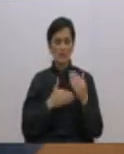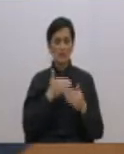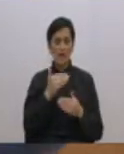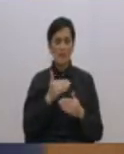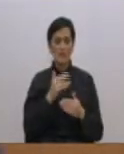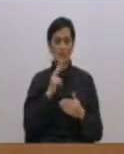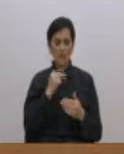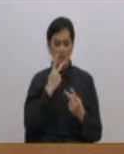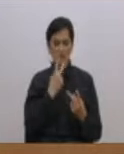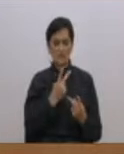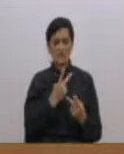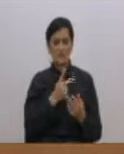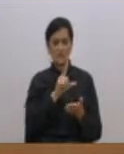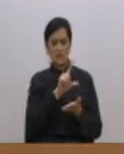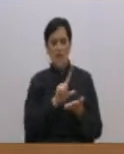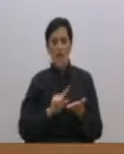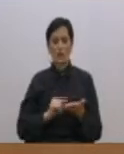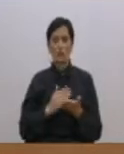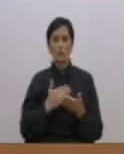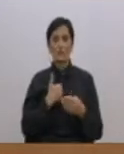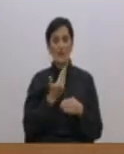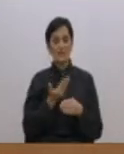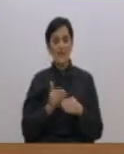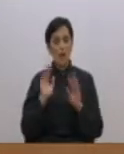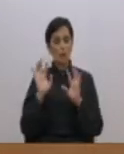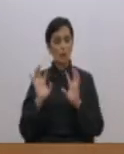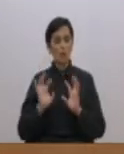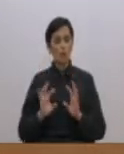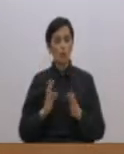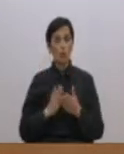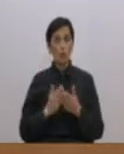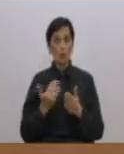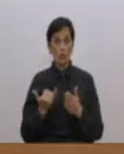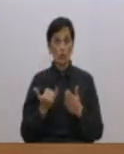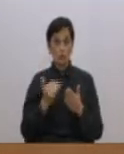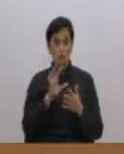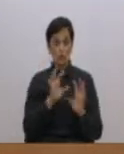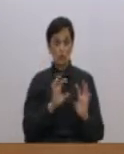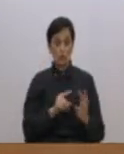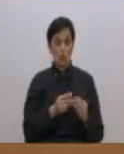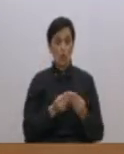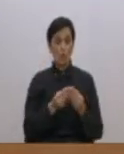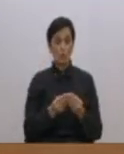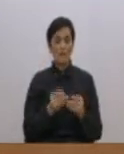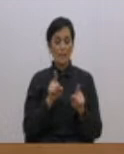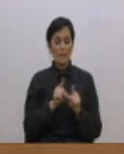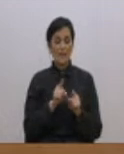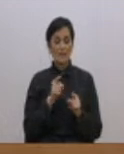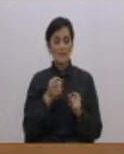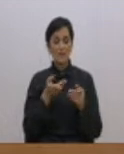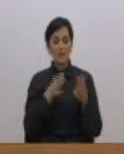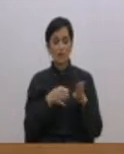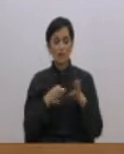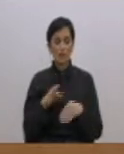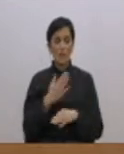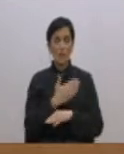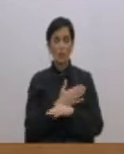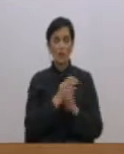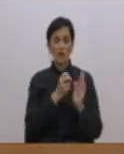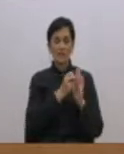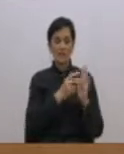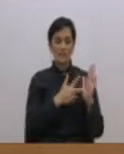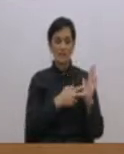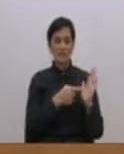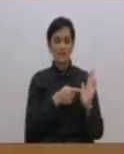საანიმუშო. Და ჩვენ გვაქვს ცალკე კოდექსი. თუმცა წარმოდგენილ კოდექსში კვლავ რჩება ისეთი ნორმა, რომელიც 18-დან